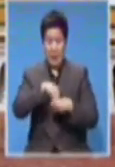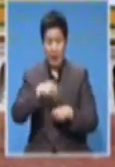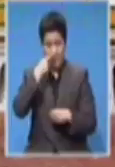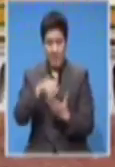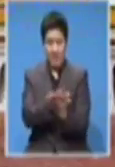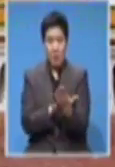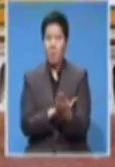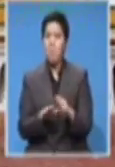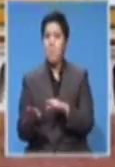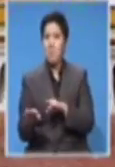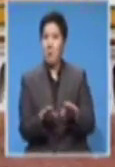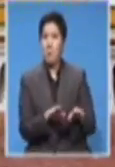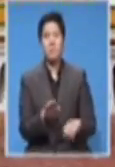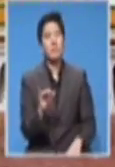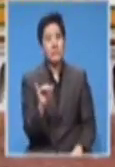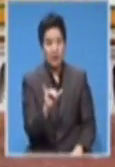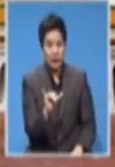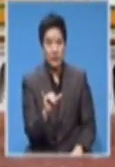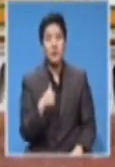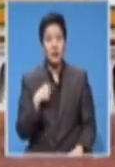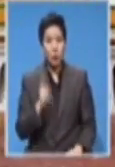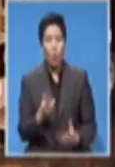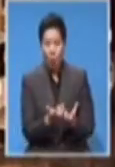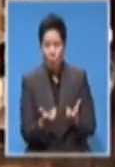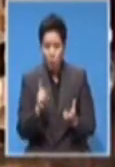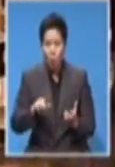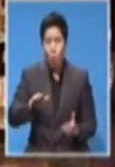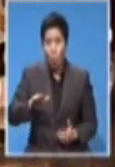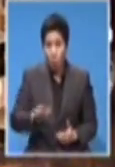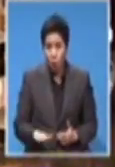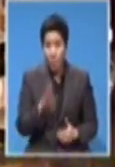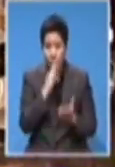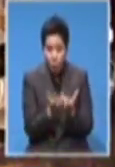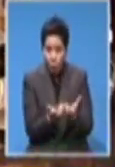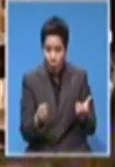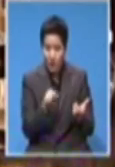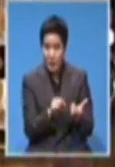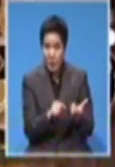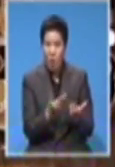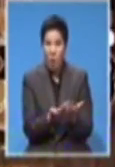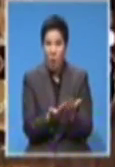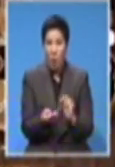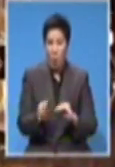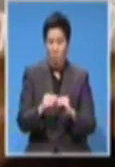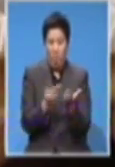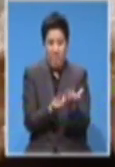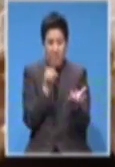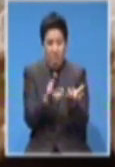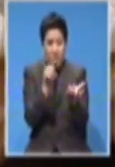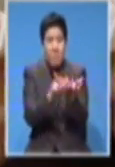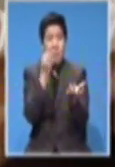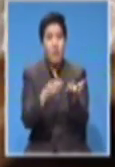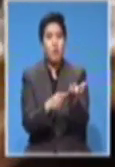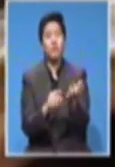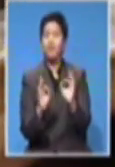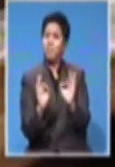พียงพอต้องใช้เวลาอีกระยะหนึ่งนะครับในเรื่องการลดต้นทุนการผลิตถ้าราคาสินค้าเนี่ยมันสูงขึ้นไปเรื่อยๆมันก็โอเ